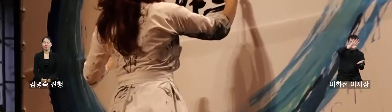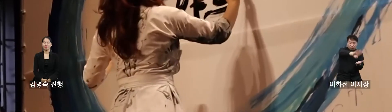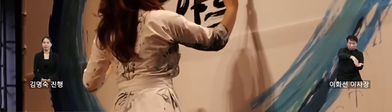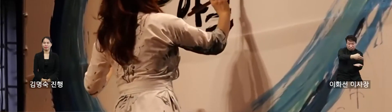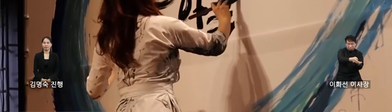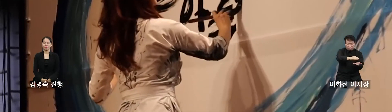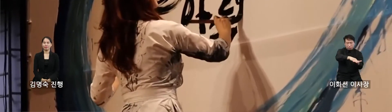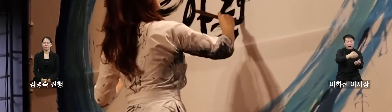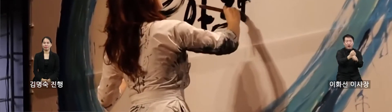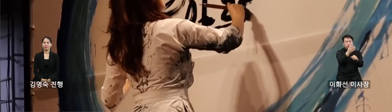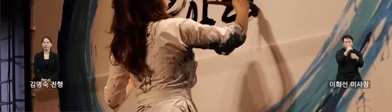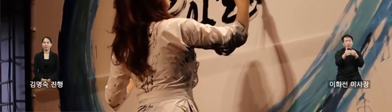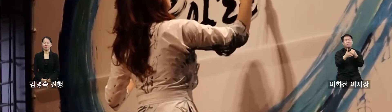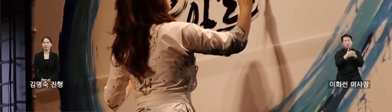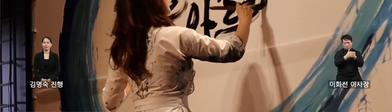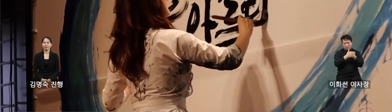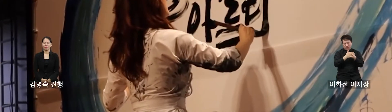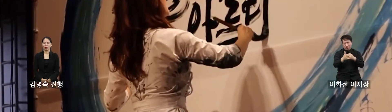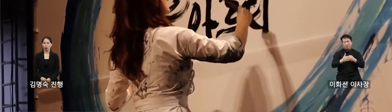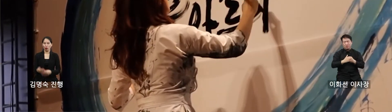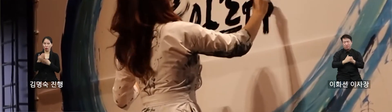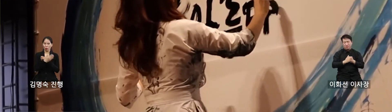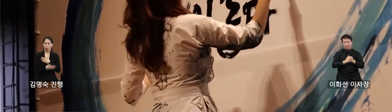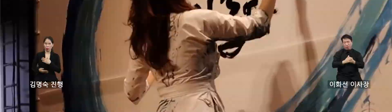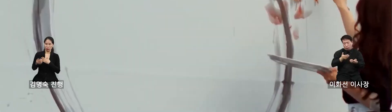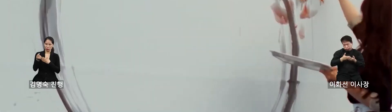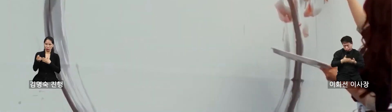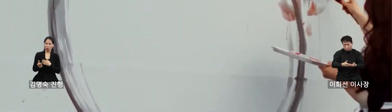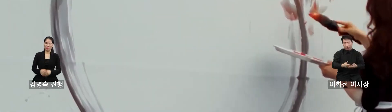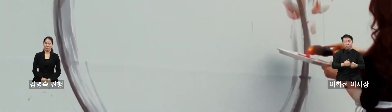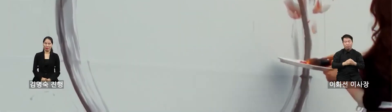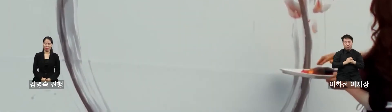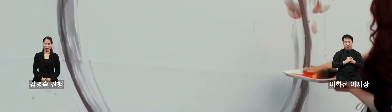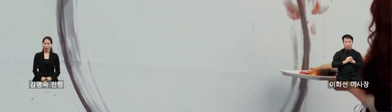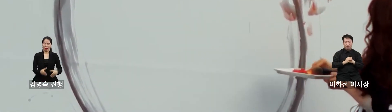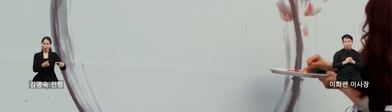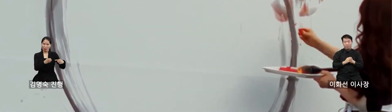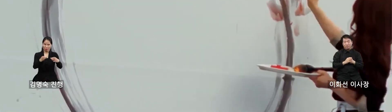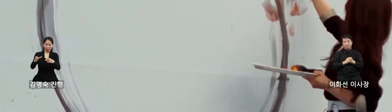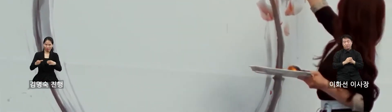해도 무게가 좀 있죠. 이 책으로 어떻게 네.